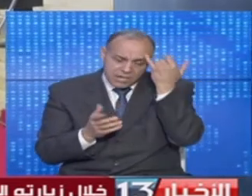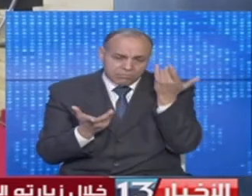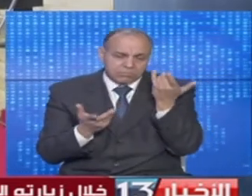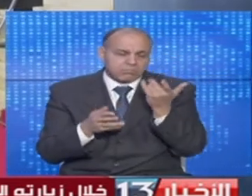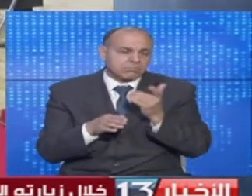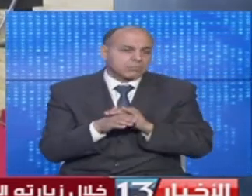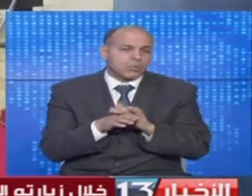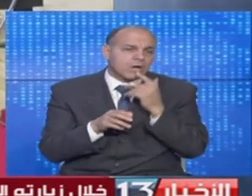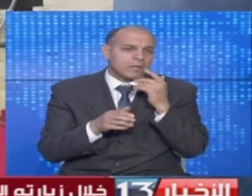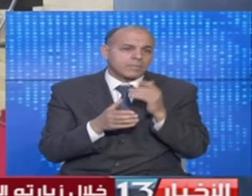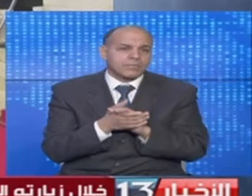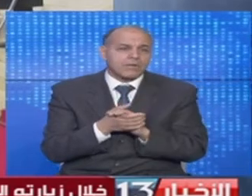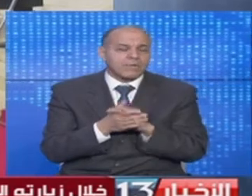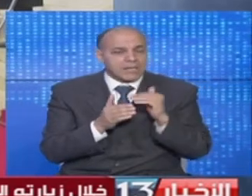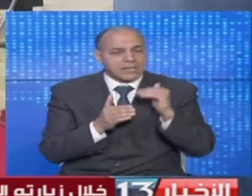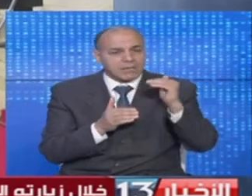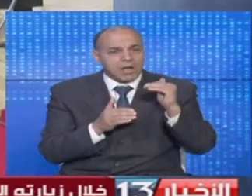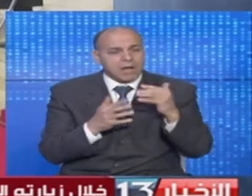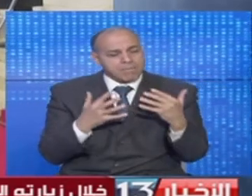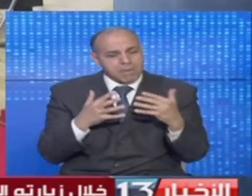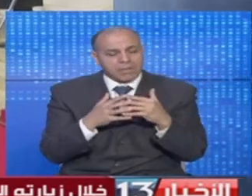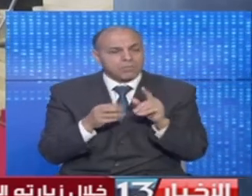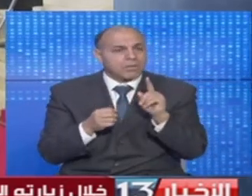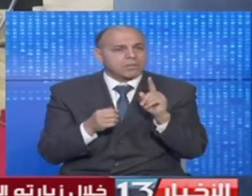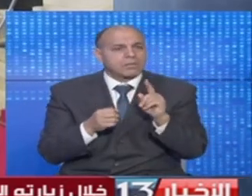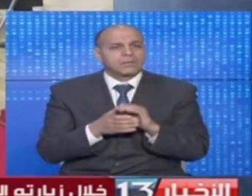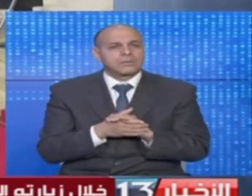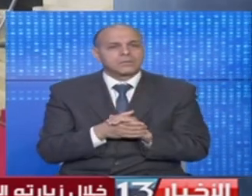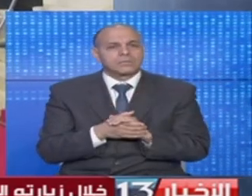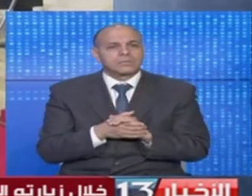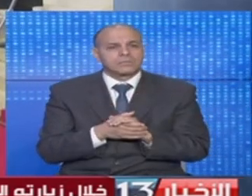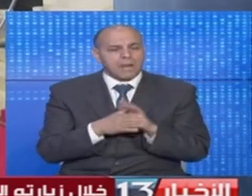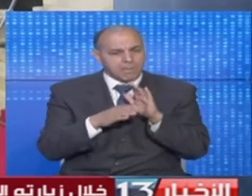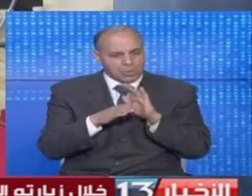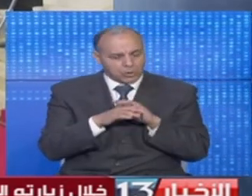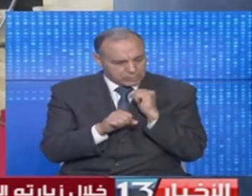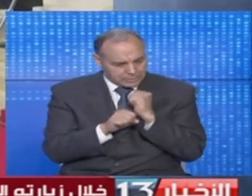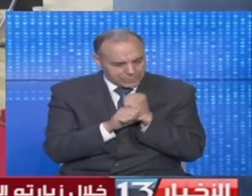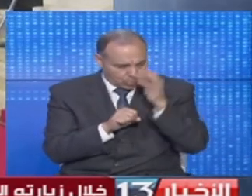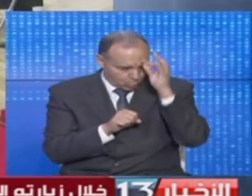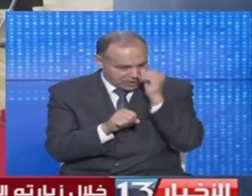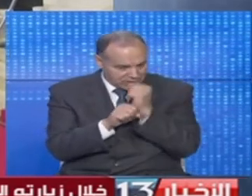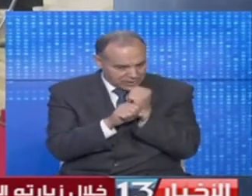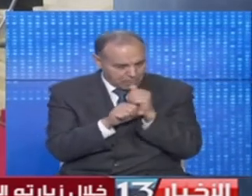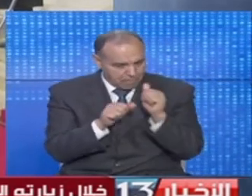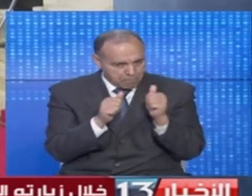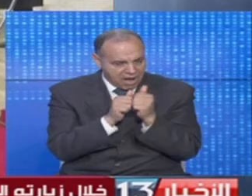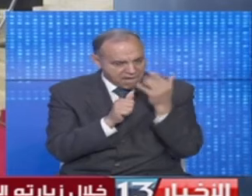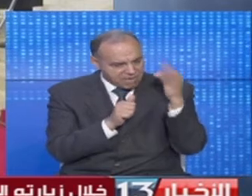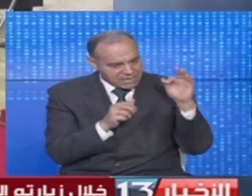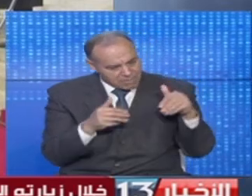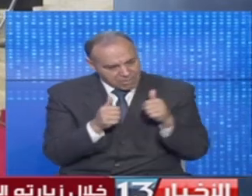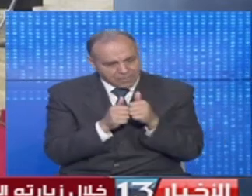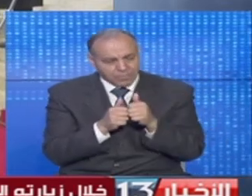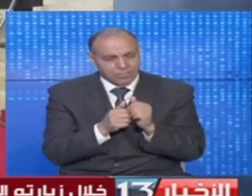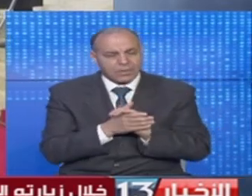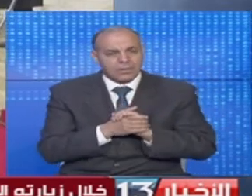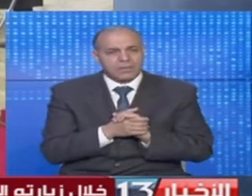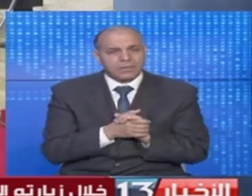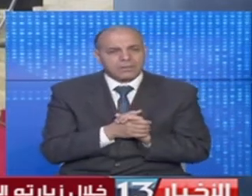خاصة التنمية المتضامنة، وهذا يذولي مضمون قاعدين نخدم عليه حتى مع الجانب الفرنسي